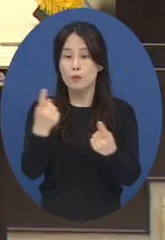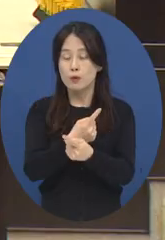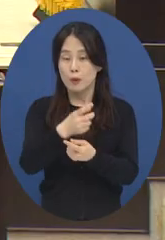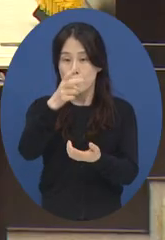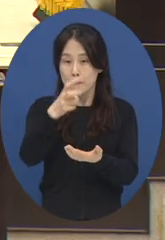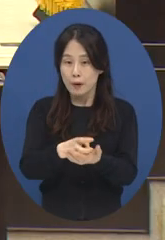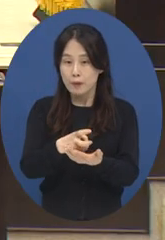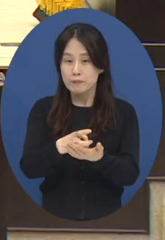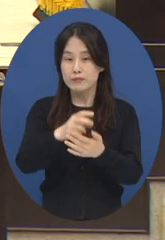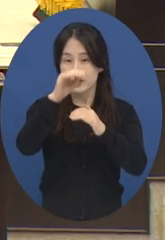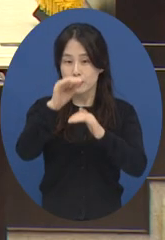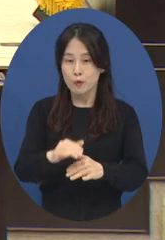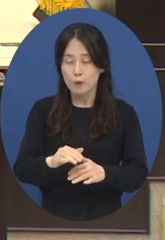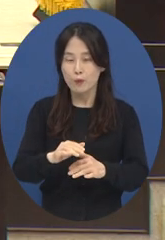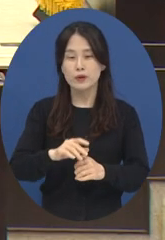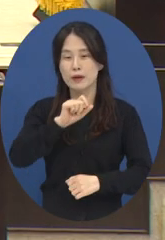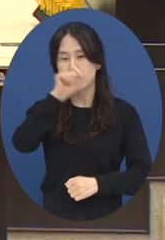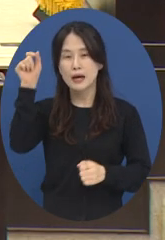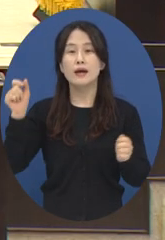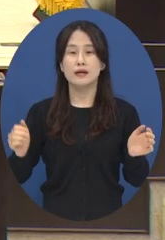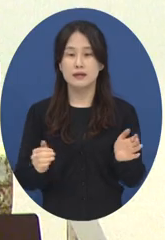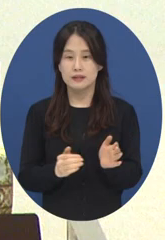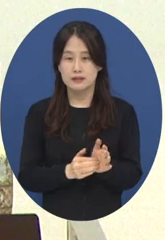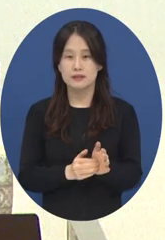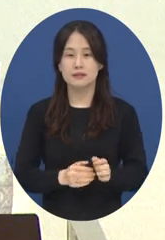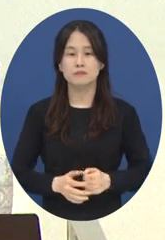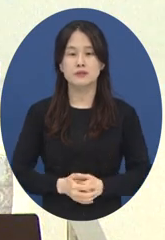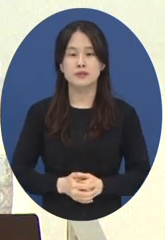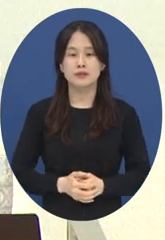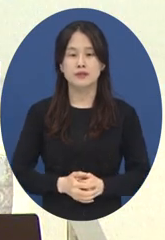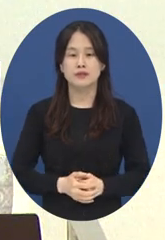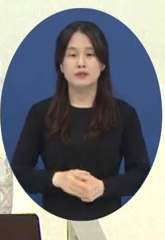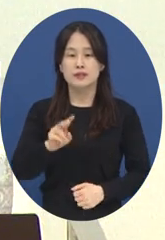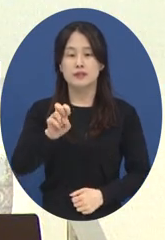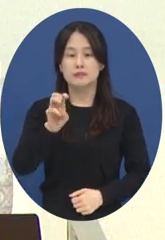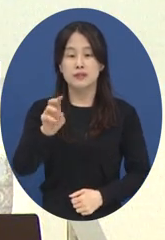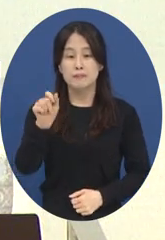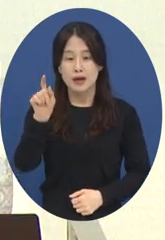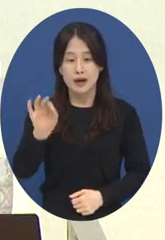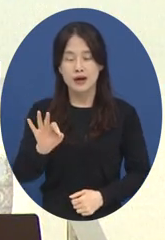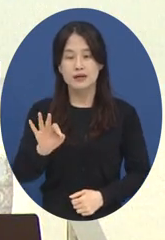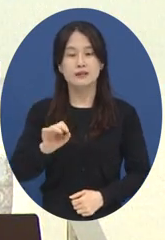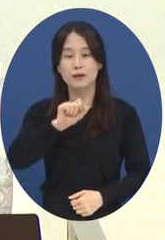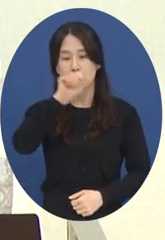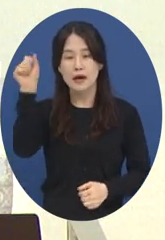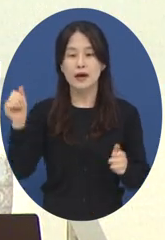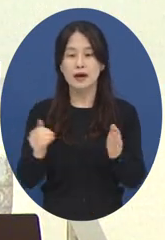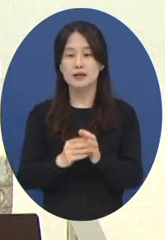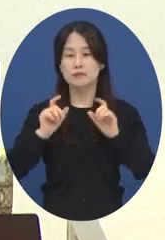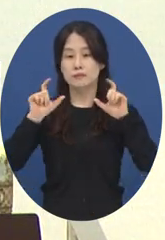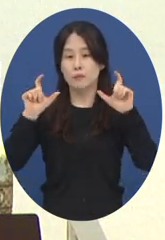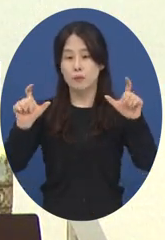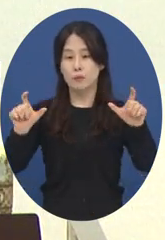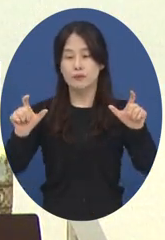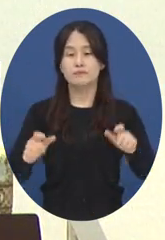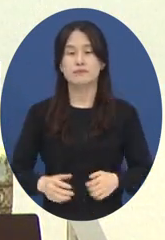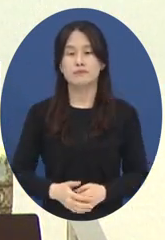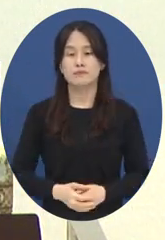경기로 의 심의를 통과한 겁니다 의 설정 제 23화 운 가결되었음을 선포합니다